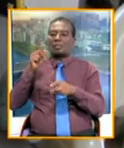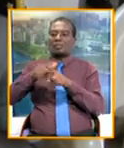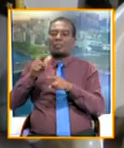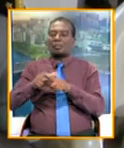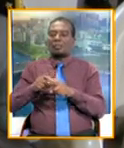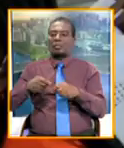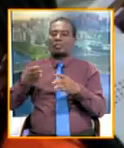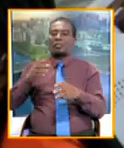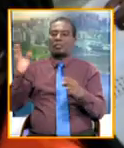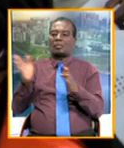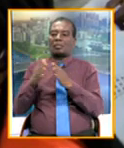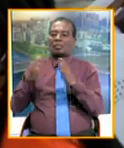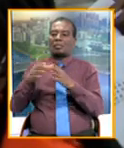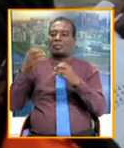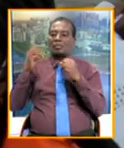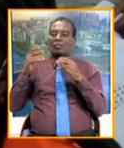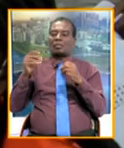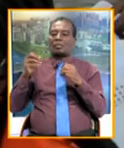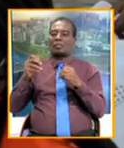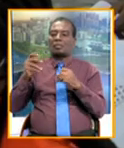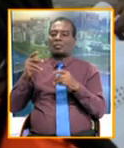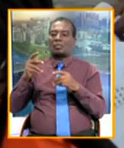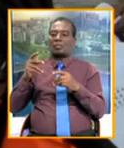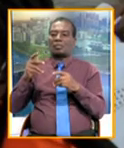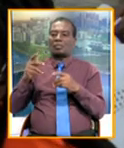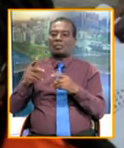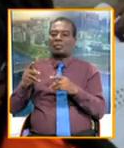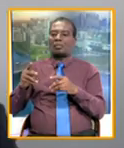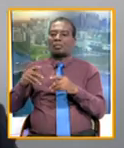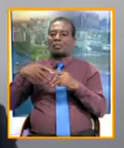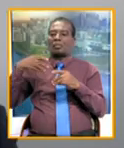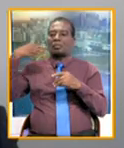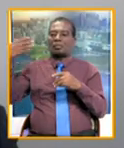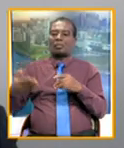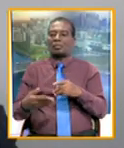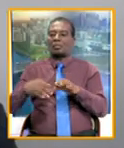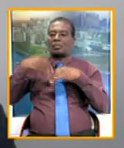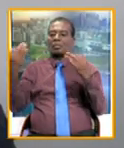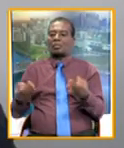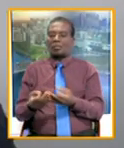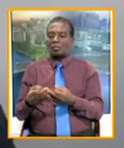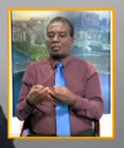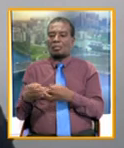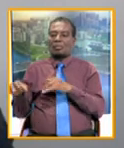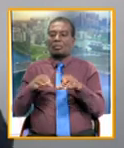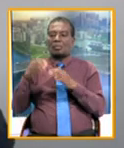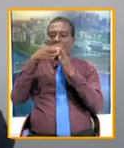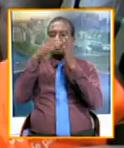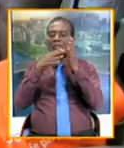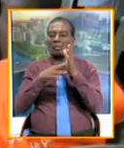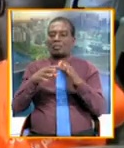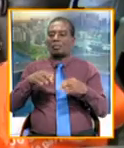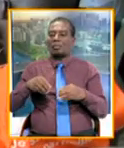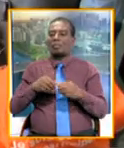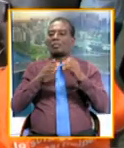de mobilisation. Plusieurs productions médiatiques invitant les ménages à se soumettre à l'opération de recensement et à réserver